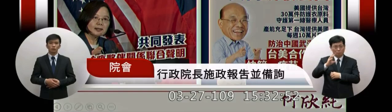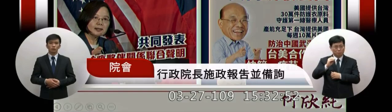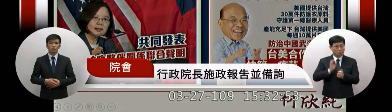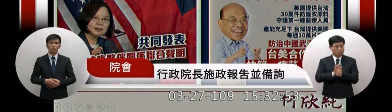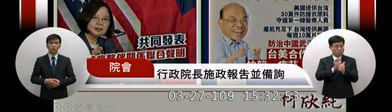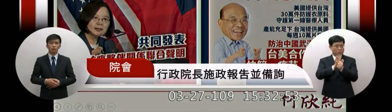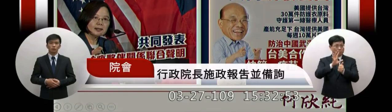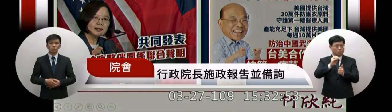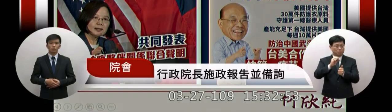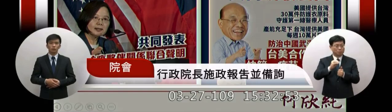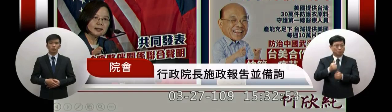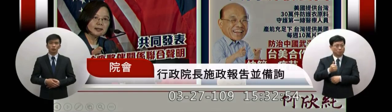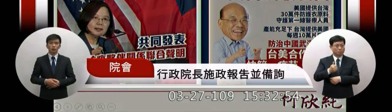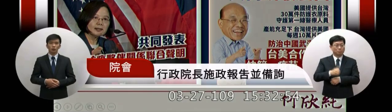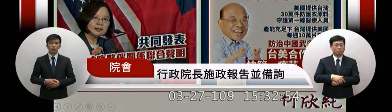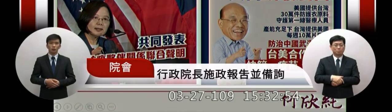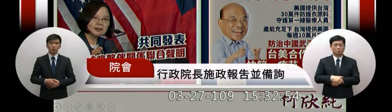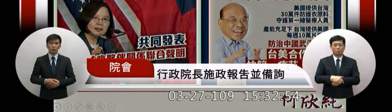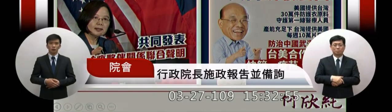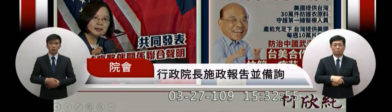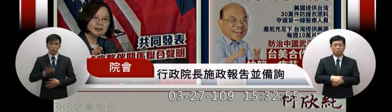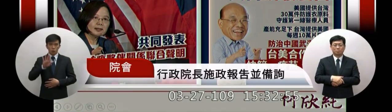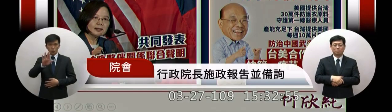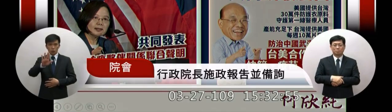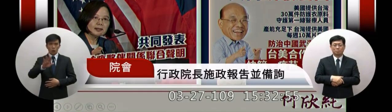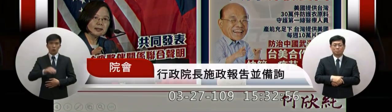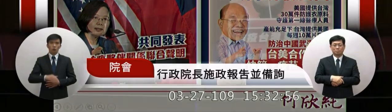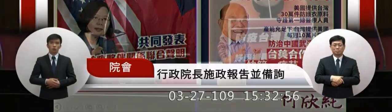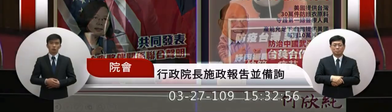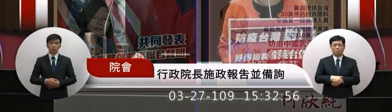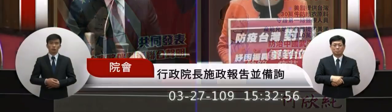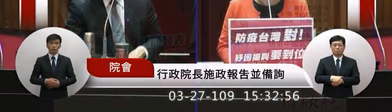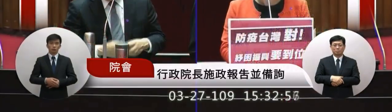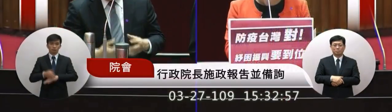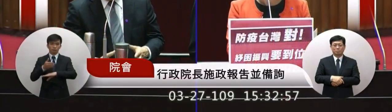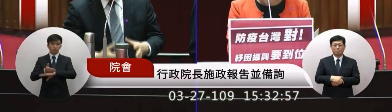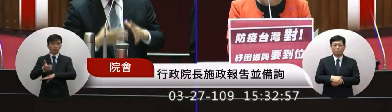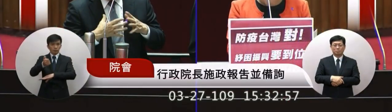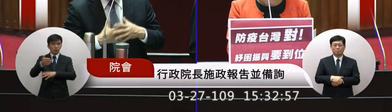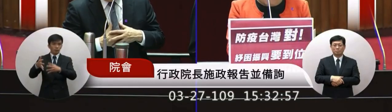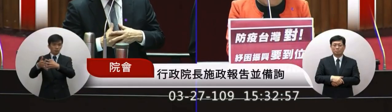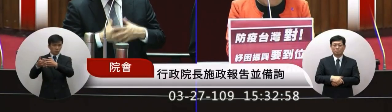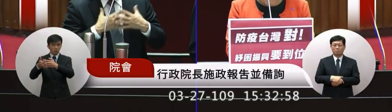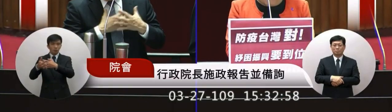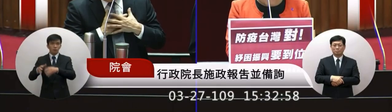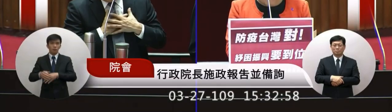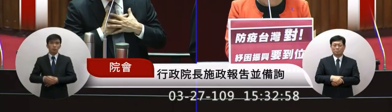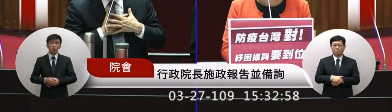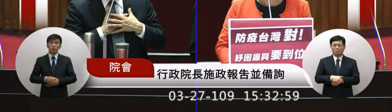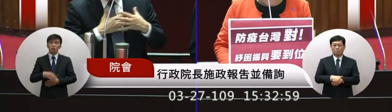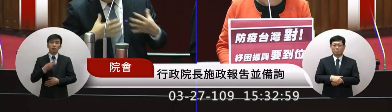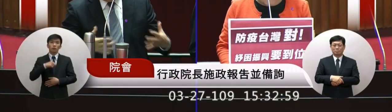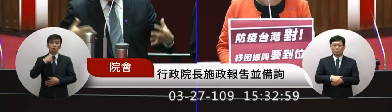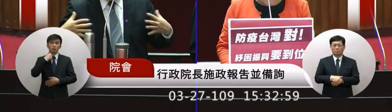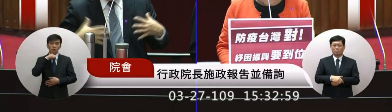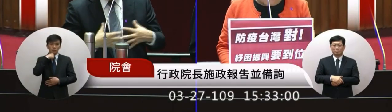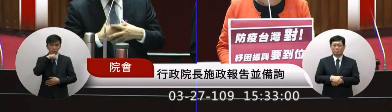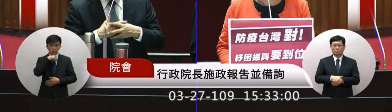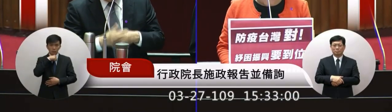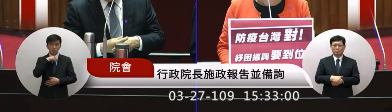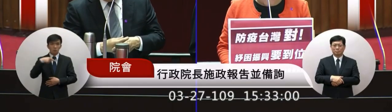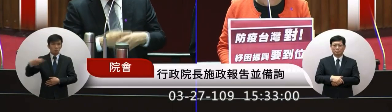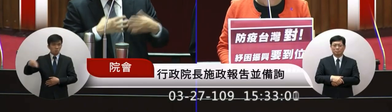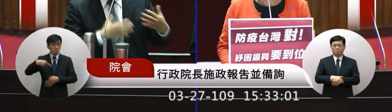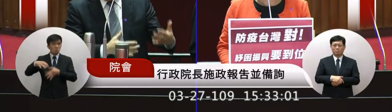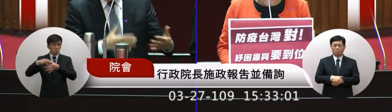有正面的帮助？ 有，我们很谢谢。美国也看到台湾这一个关系